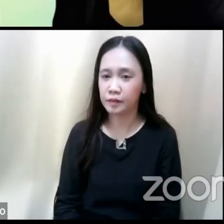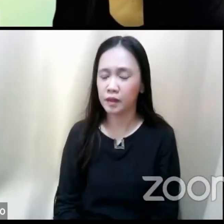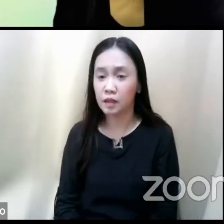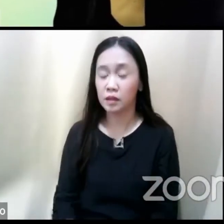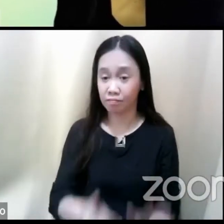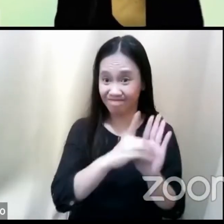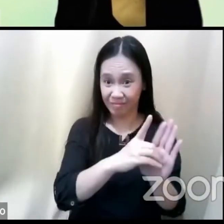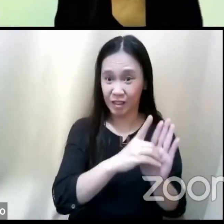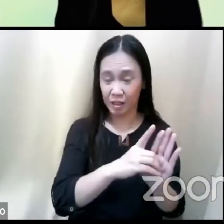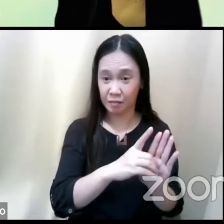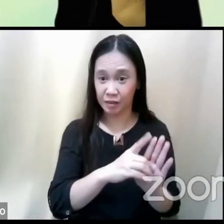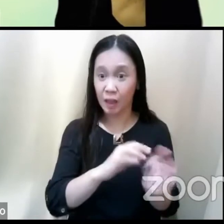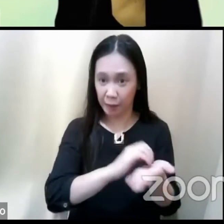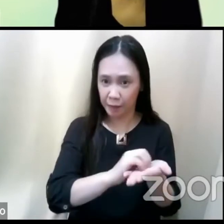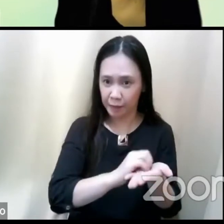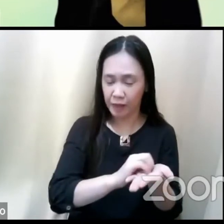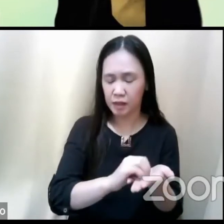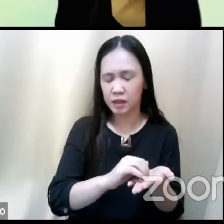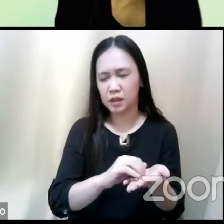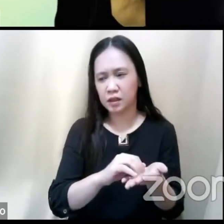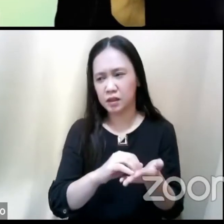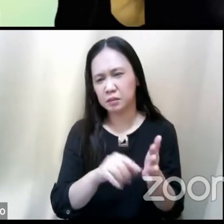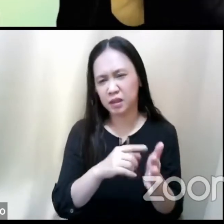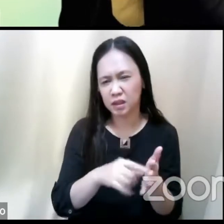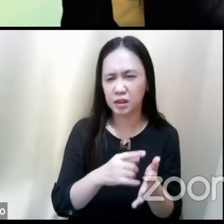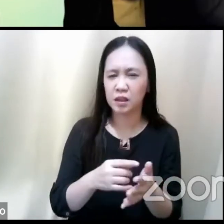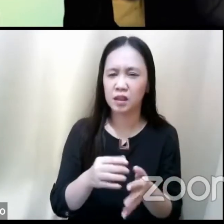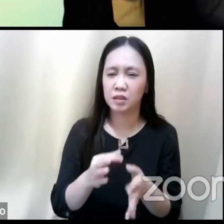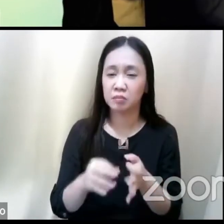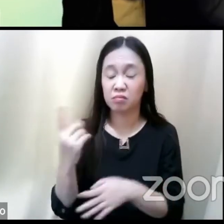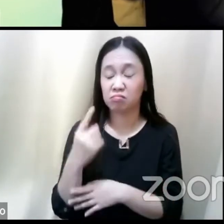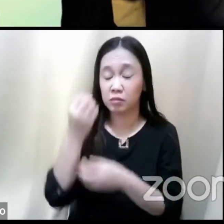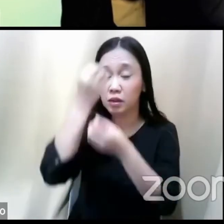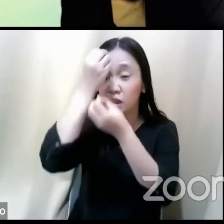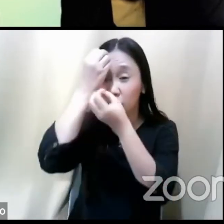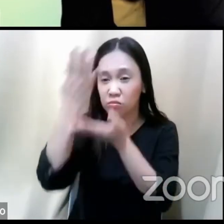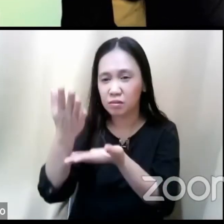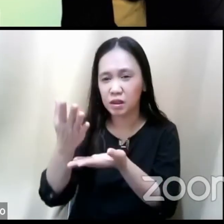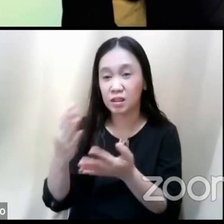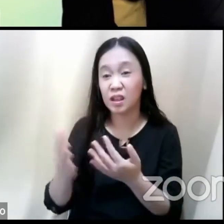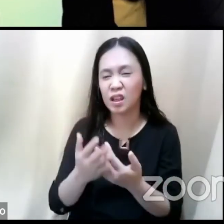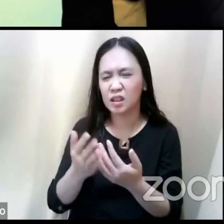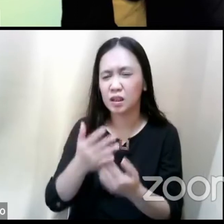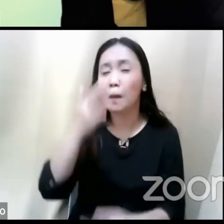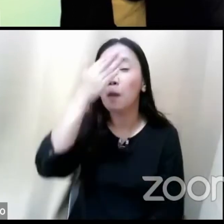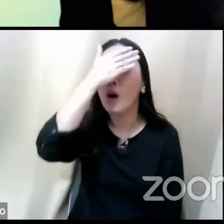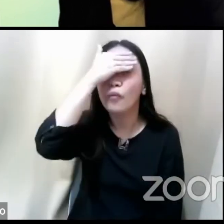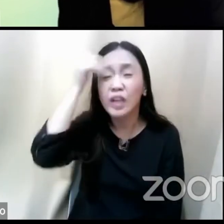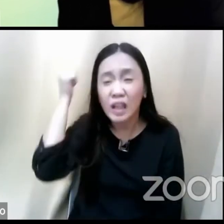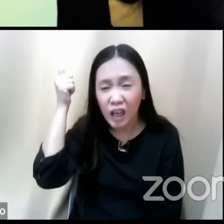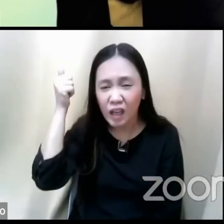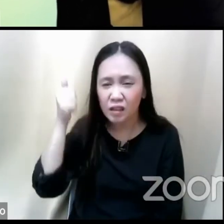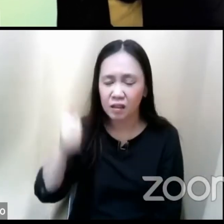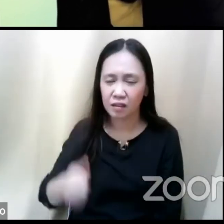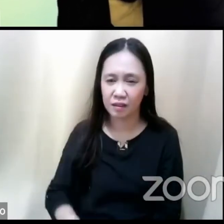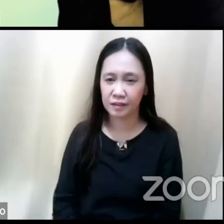saka ipa-practice, di ba? Kasi kung minsan pag information medyo, di ba, madali natin nakakalimutan, no? So